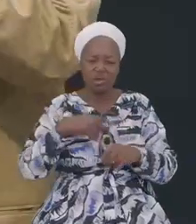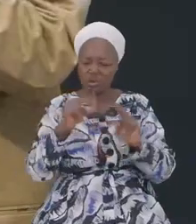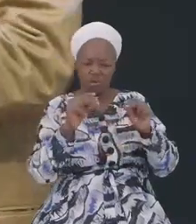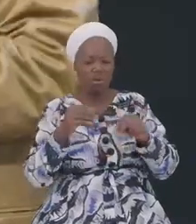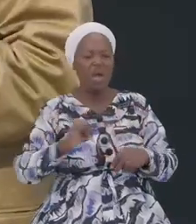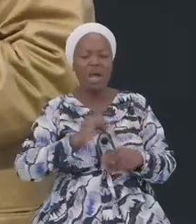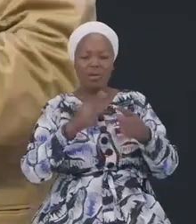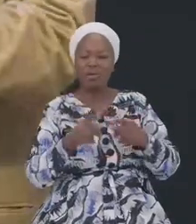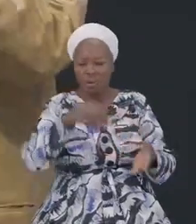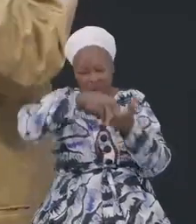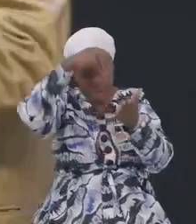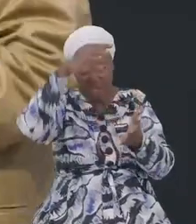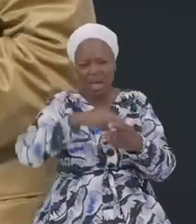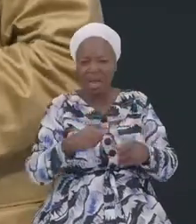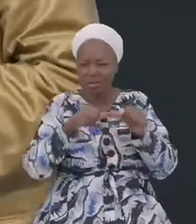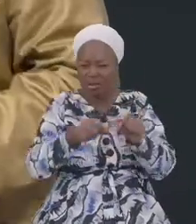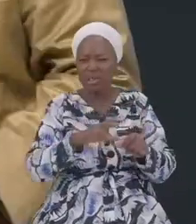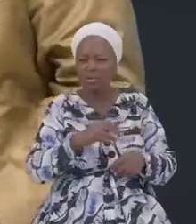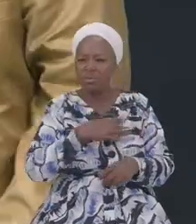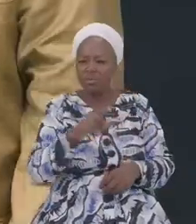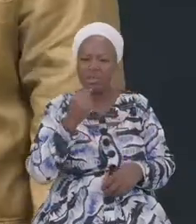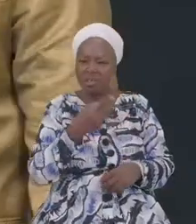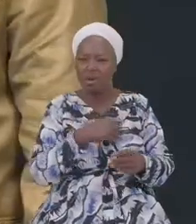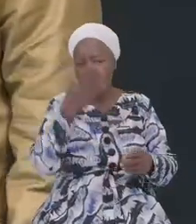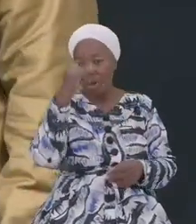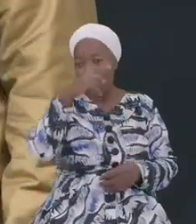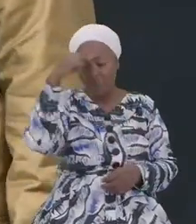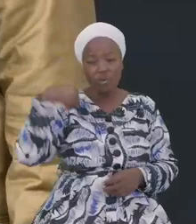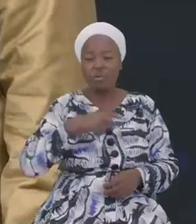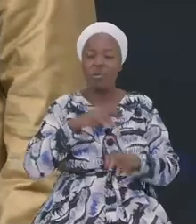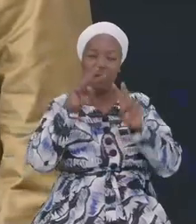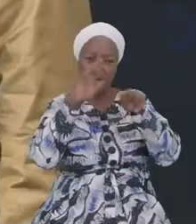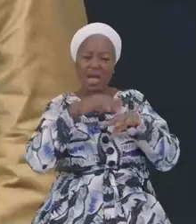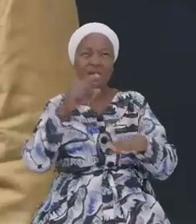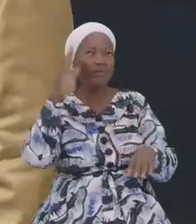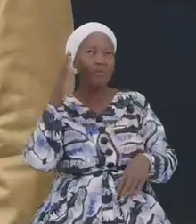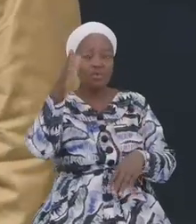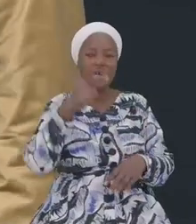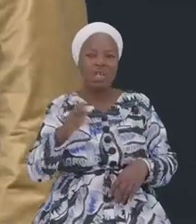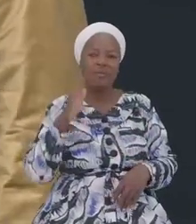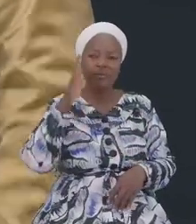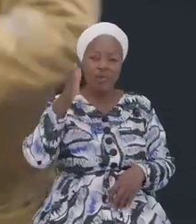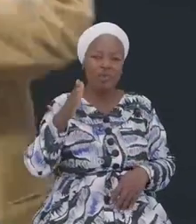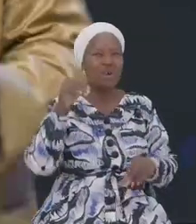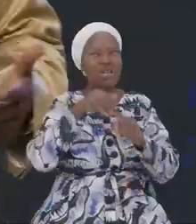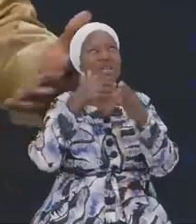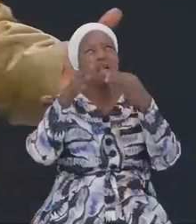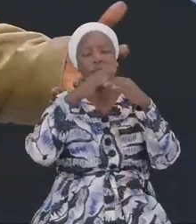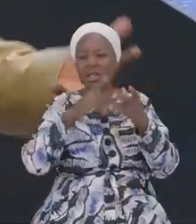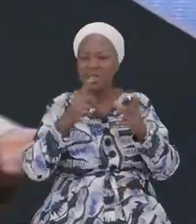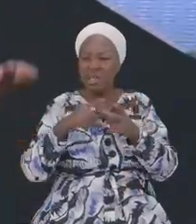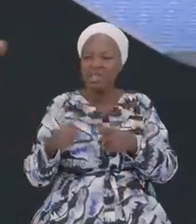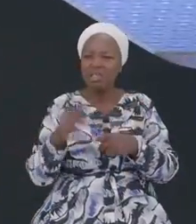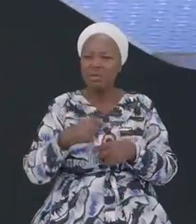dire, je dois apprendre, je dois persévérer, je dois être diligent. Pourquoi? Parce que nous regardons au futur, le futur au ciel. Nous voulons